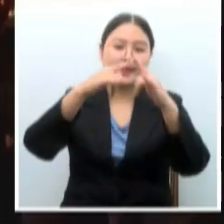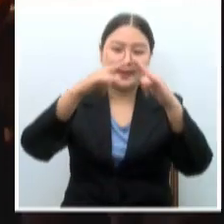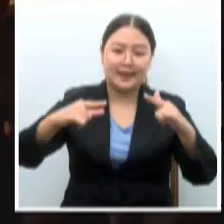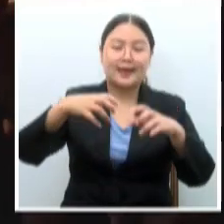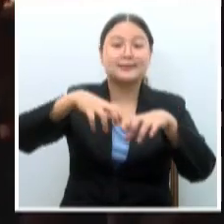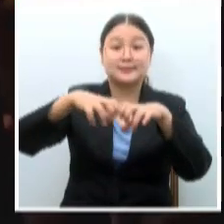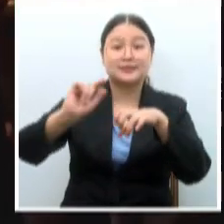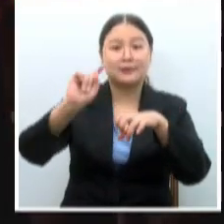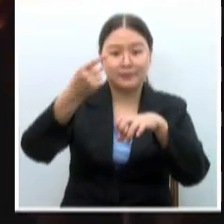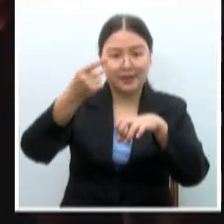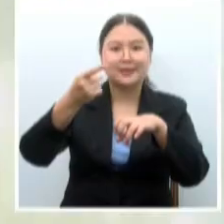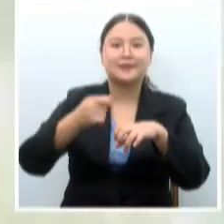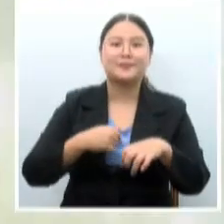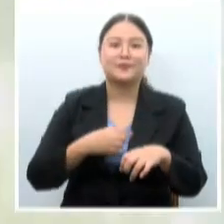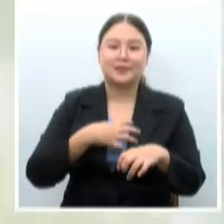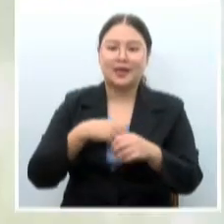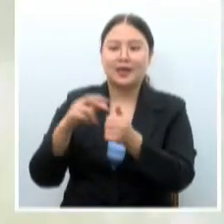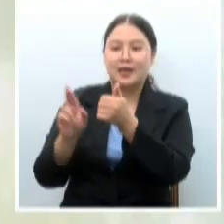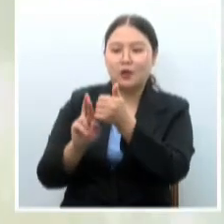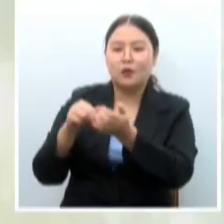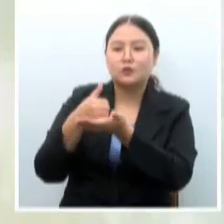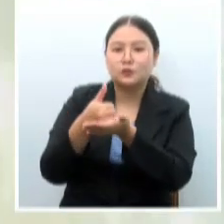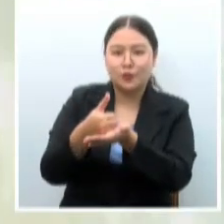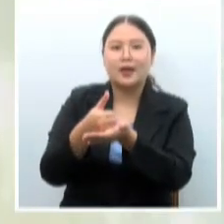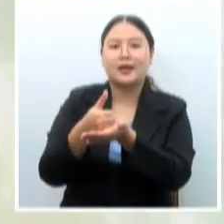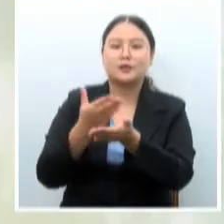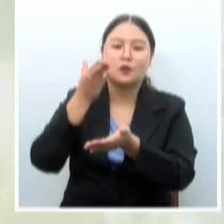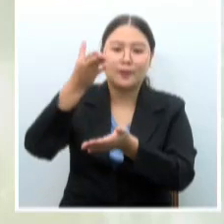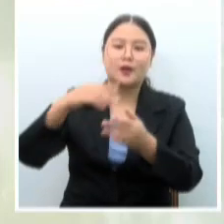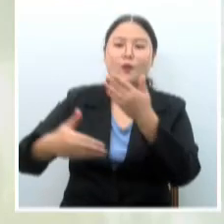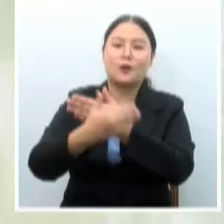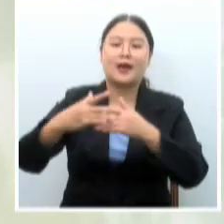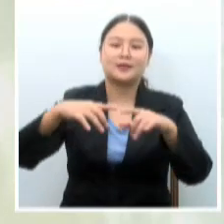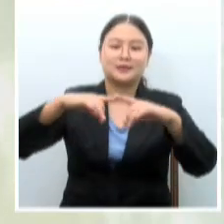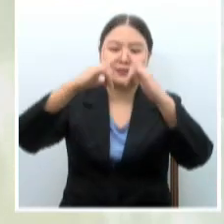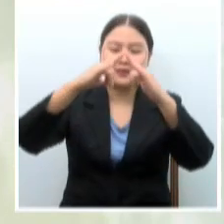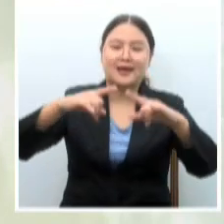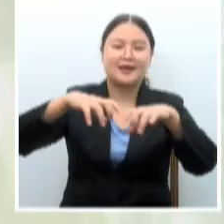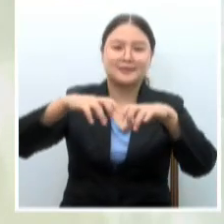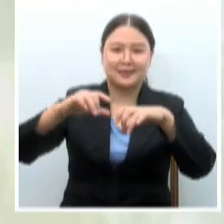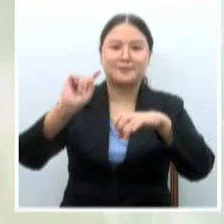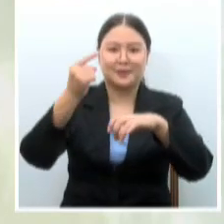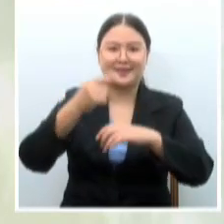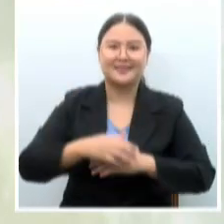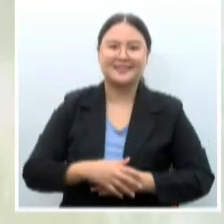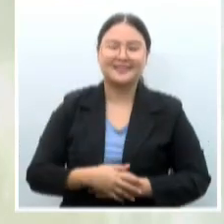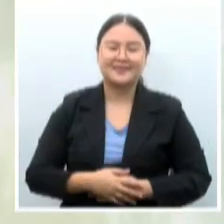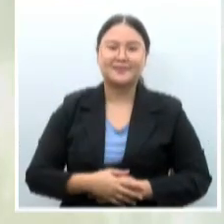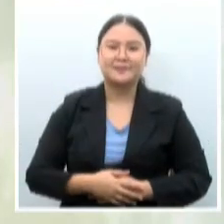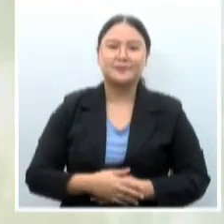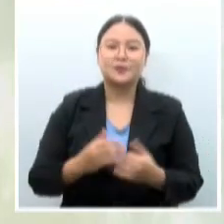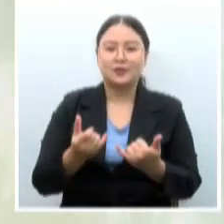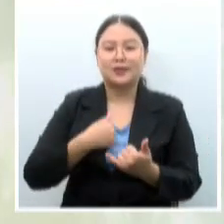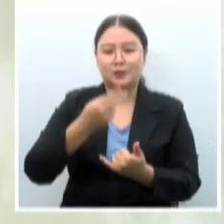ที่จะทำให้เด็กพัฒนาไปมากขึ้นนะครับขอบคุณคร ับ ค่ะสุดท้ายนี้นะคะต้องขอบคุณทุกๆท่านนะคะเราจะเห็นเลยว่าสิ่งที่สำคัญ